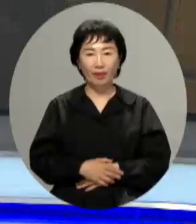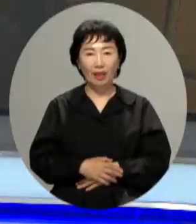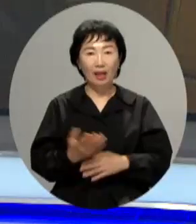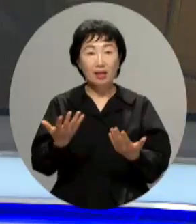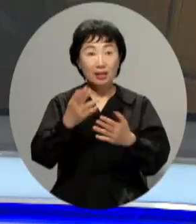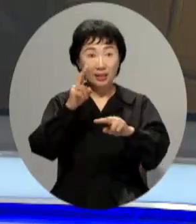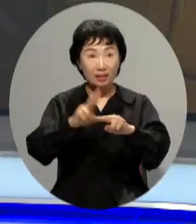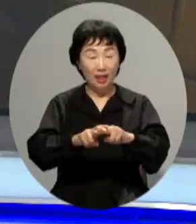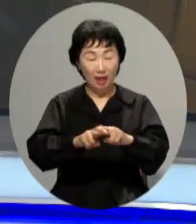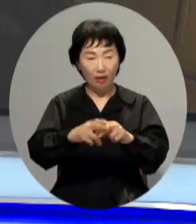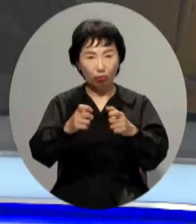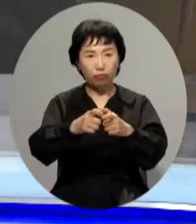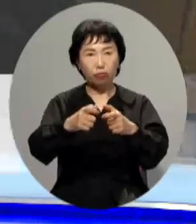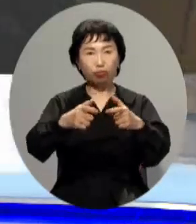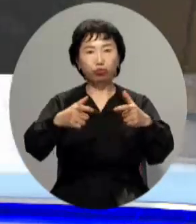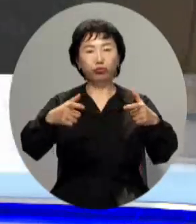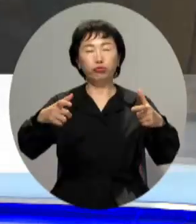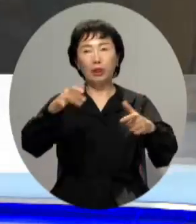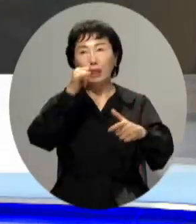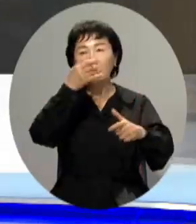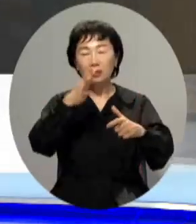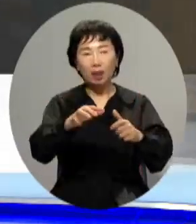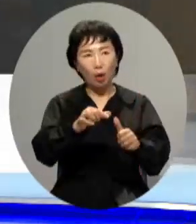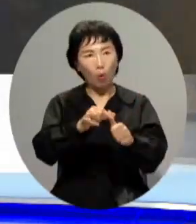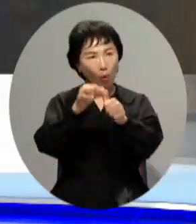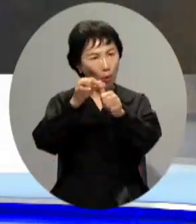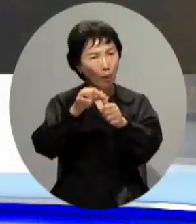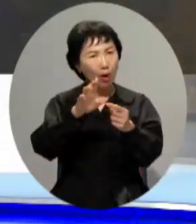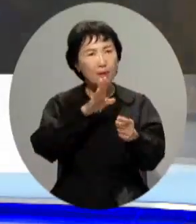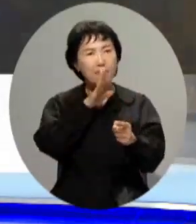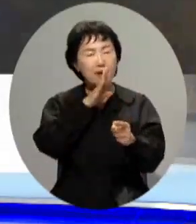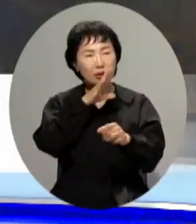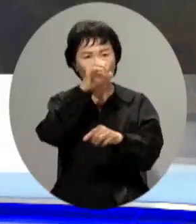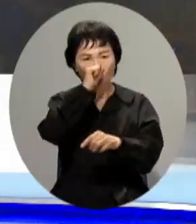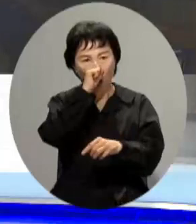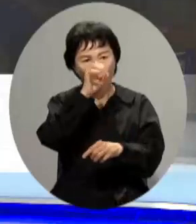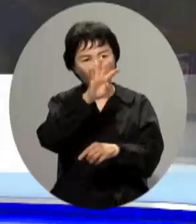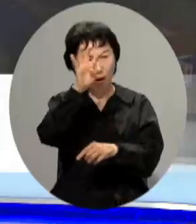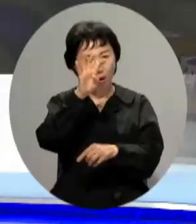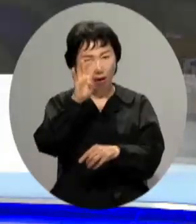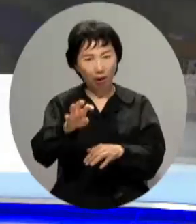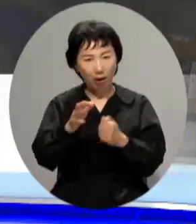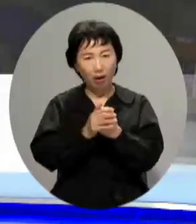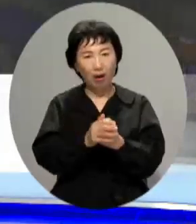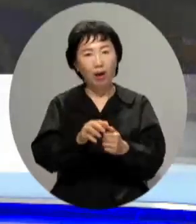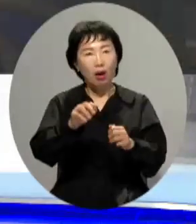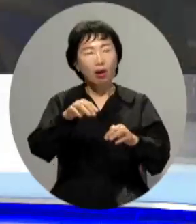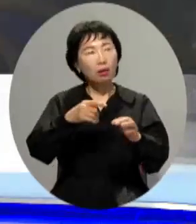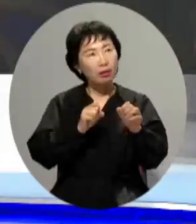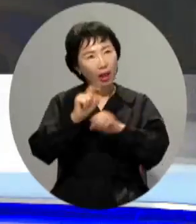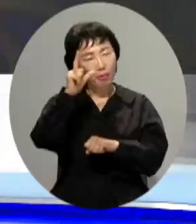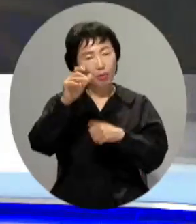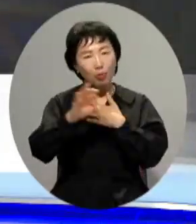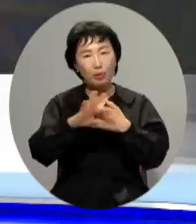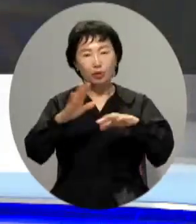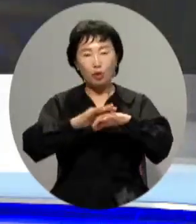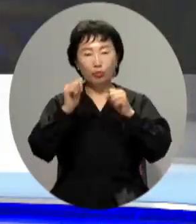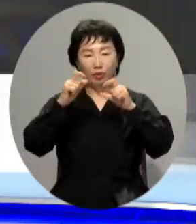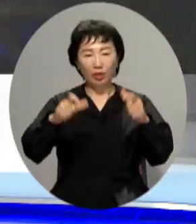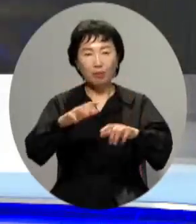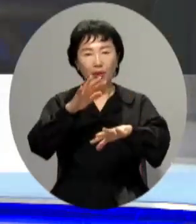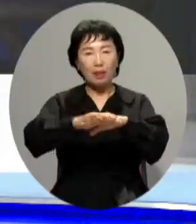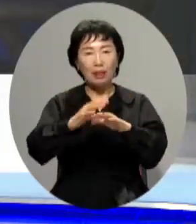일자리가 서서히 증가하고 있다지만 고용의 질은 의문입니다. 고용이 많은 업종 순을 보면 전북은